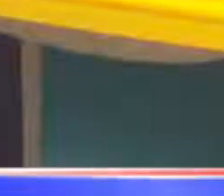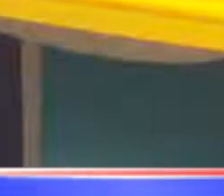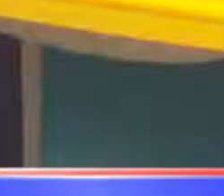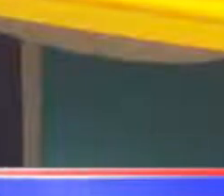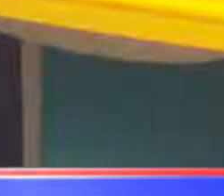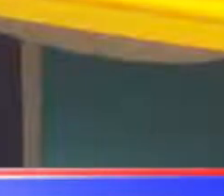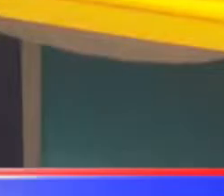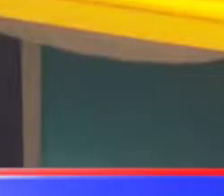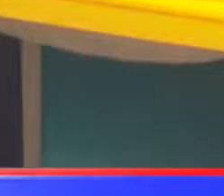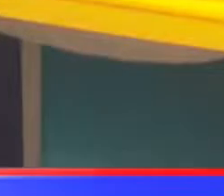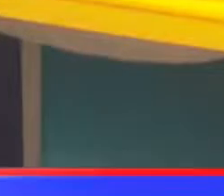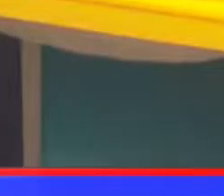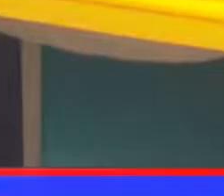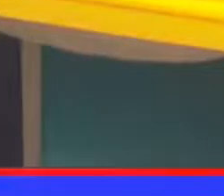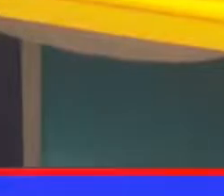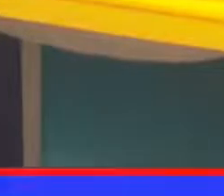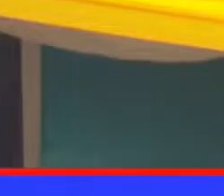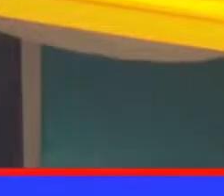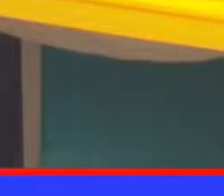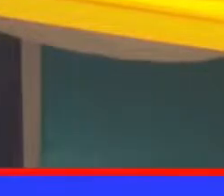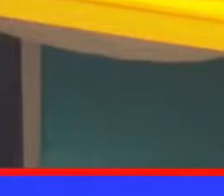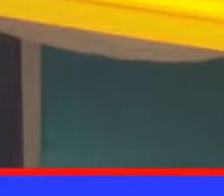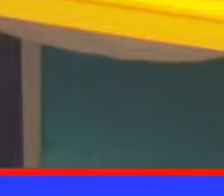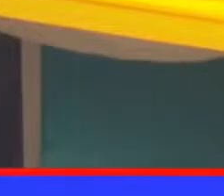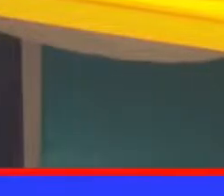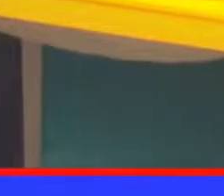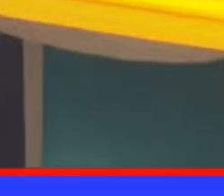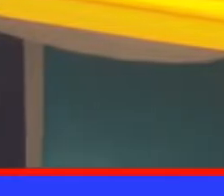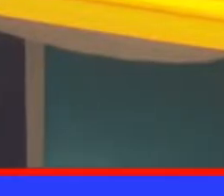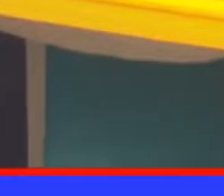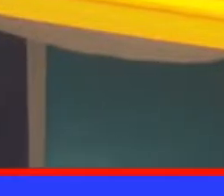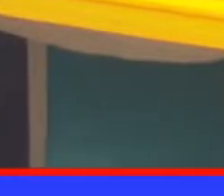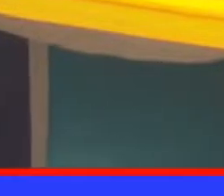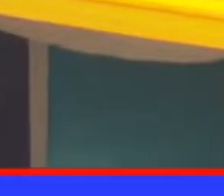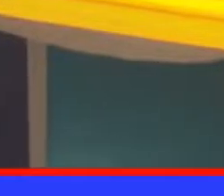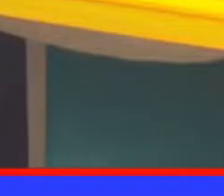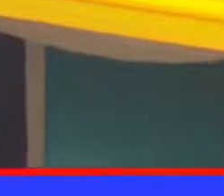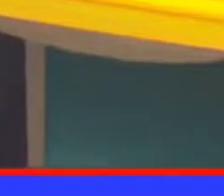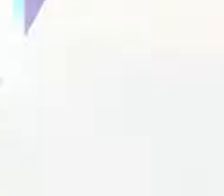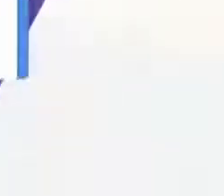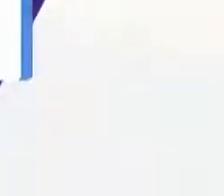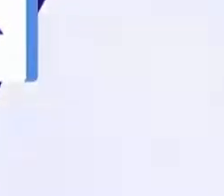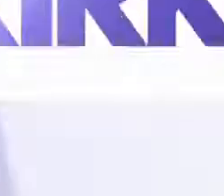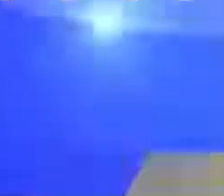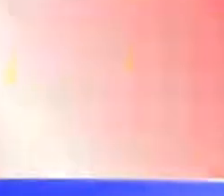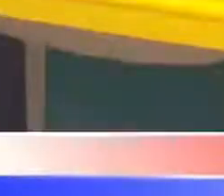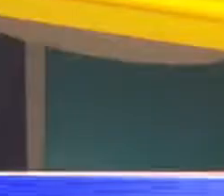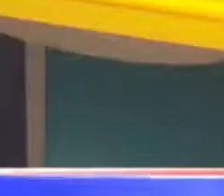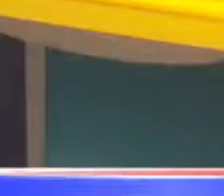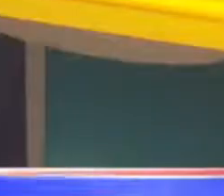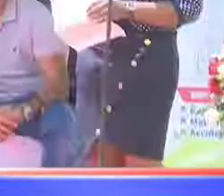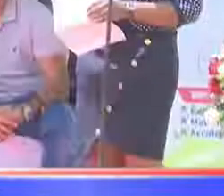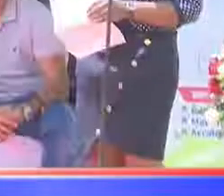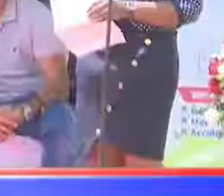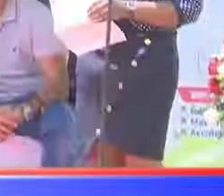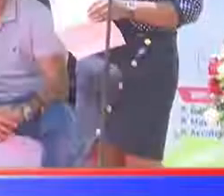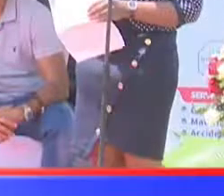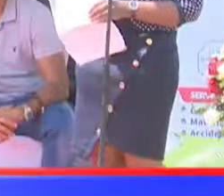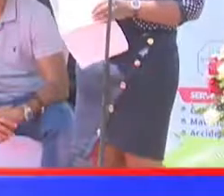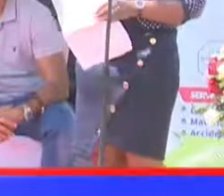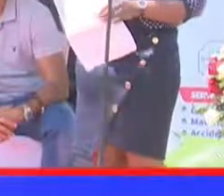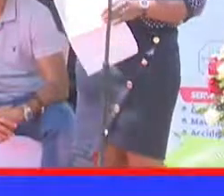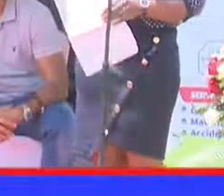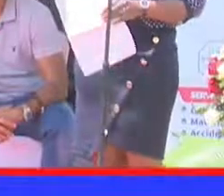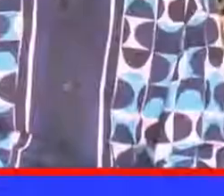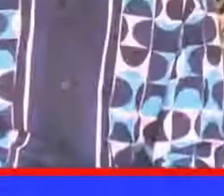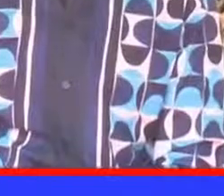Wengine wanasema ati hawawezi kuniunga mkono. Mimi si nimeuliza wewe niunge mkono? Kinara wa ODM Raila Odinga mfutilia